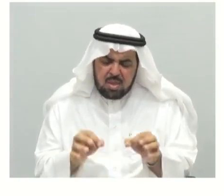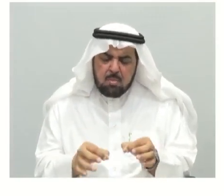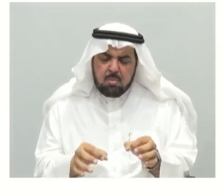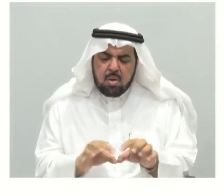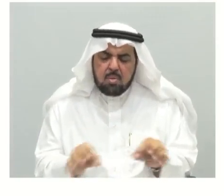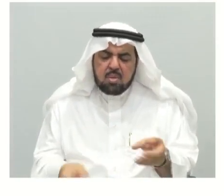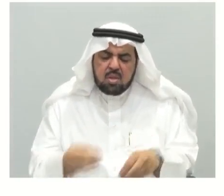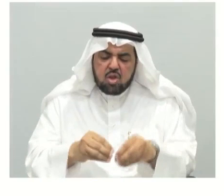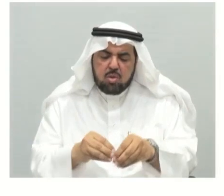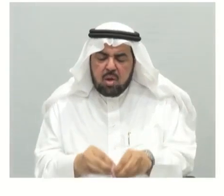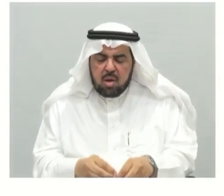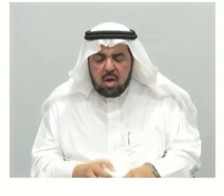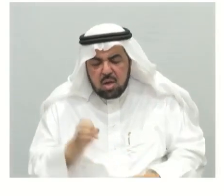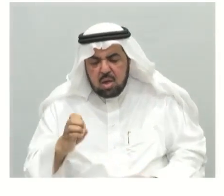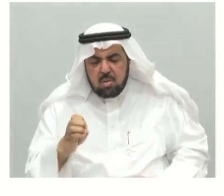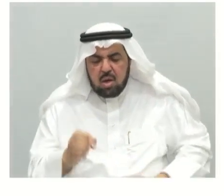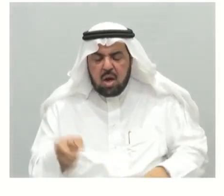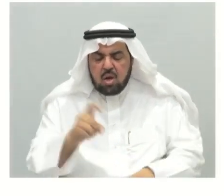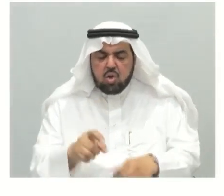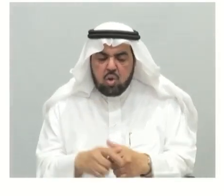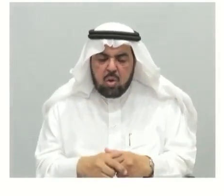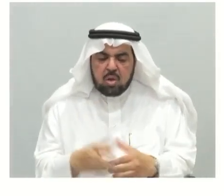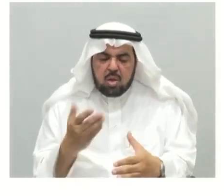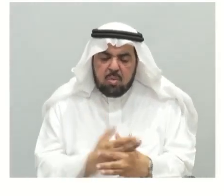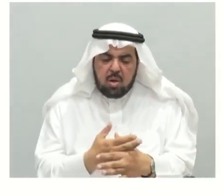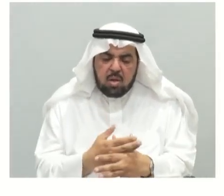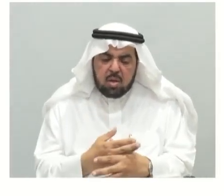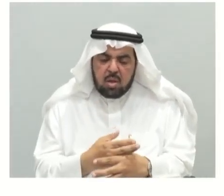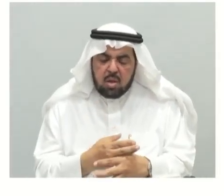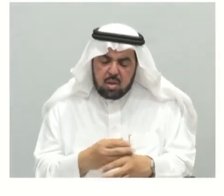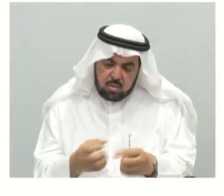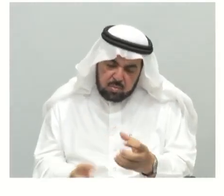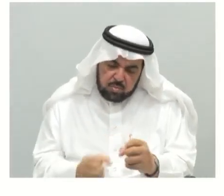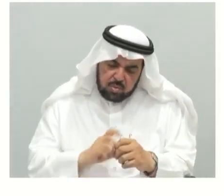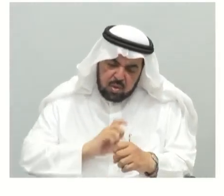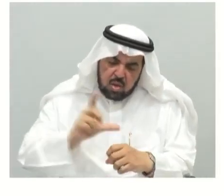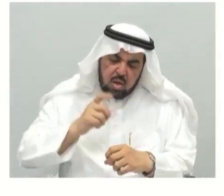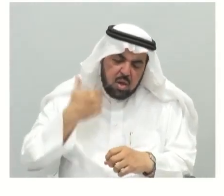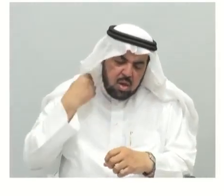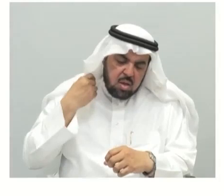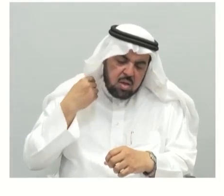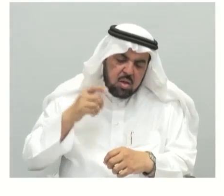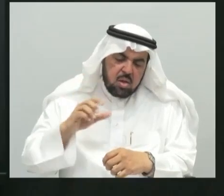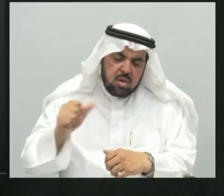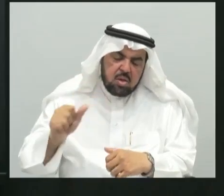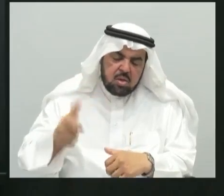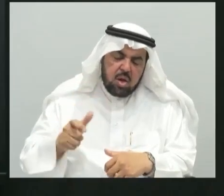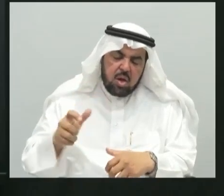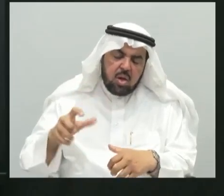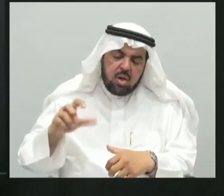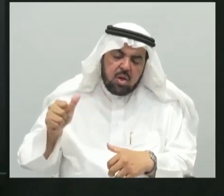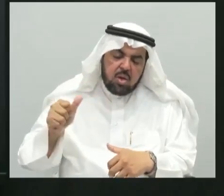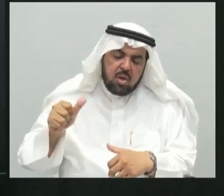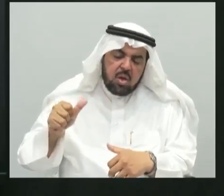تجربه للاجابه عن هذا السؤال لماذا يصدر صرصور الليل اصواتا سقسقه لماذا يصدر